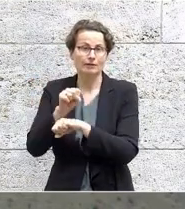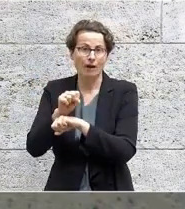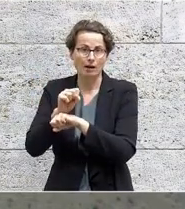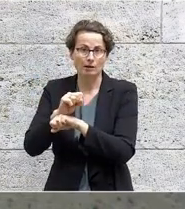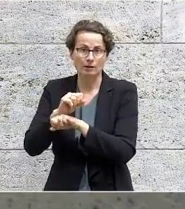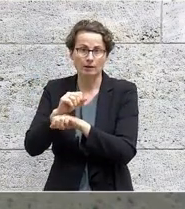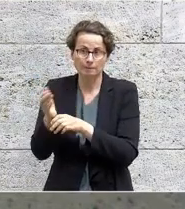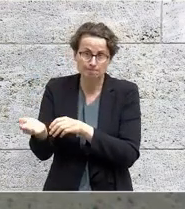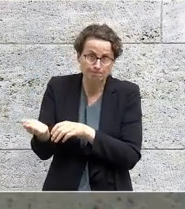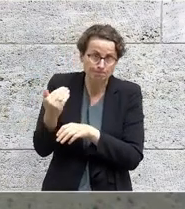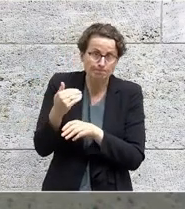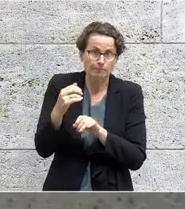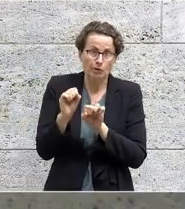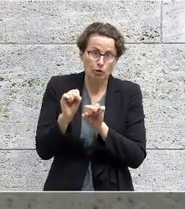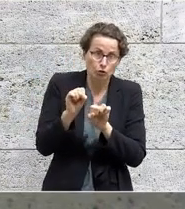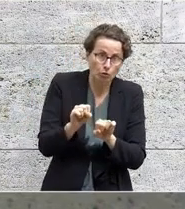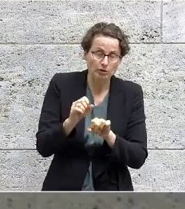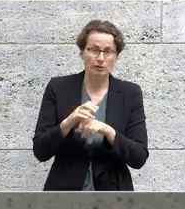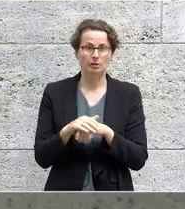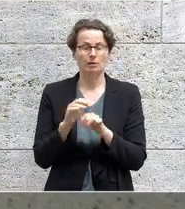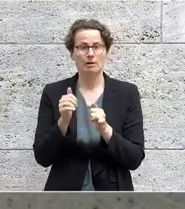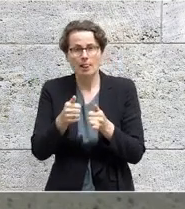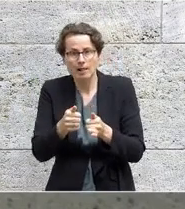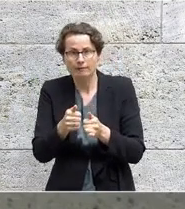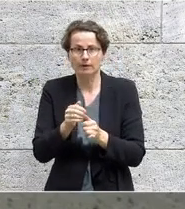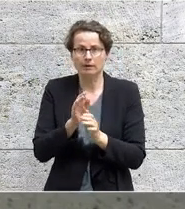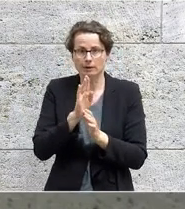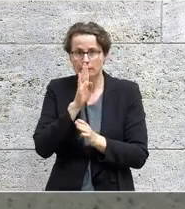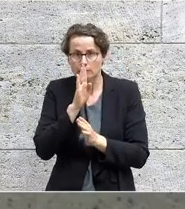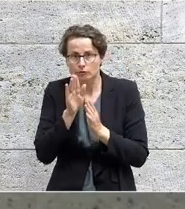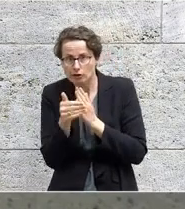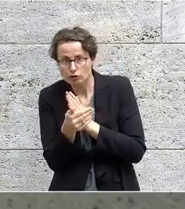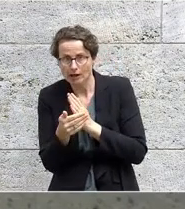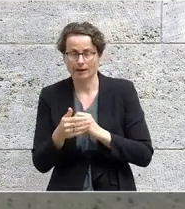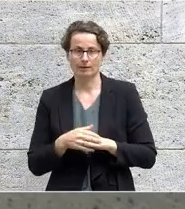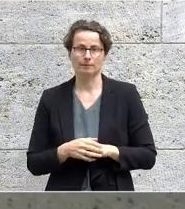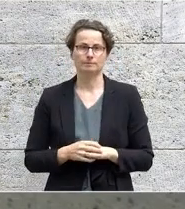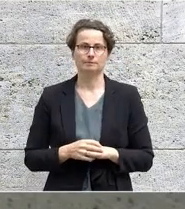Schutz, Hilfe und versteckt gewährt haben